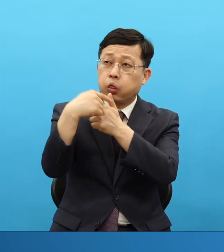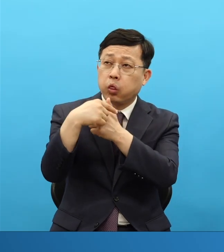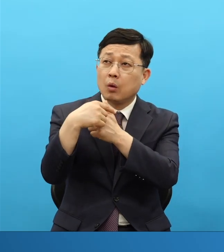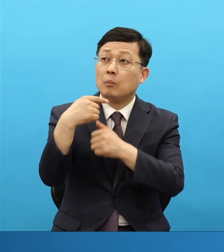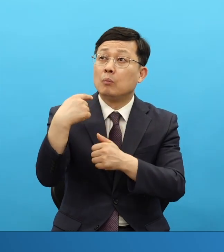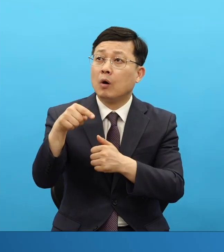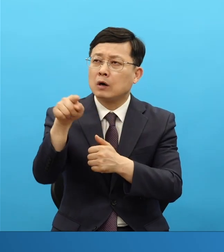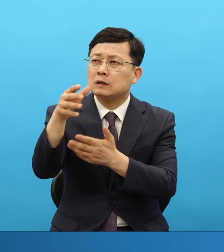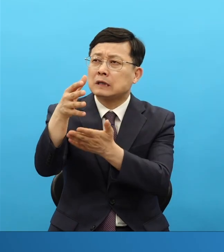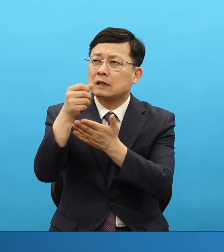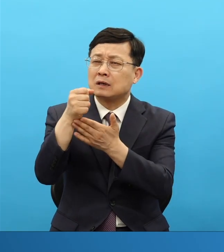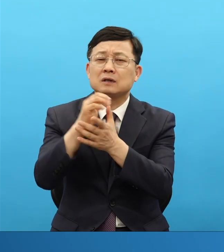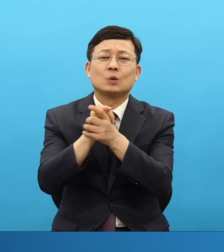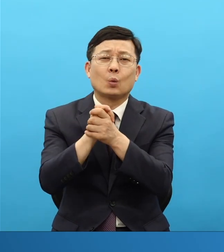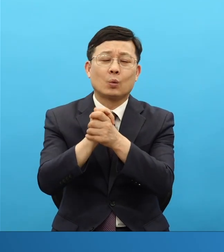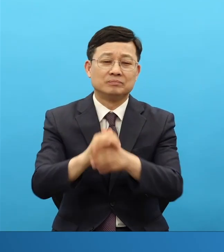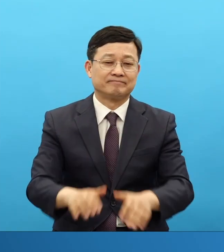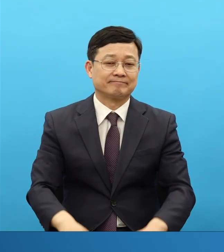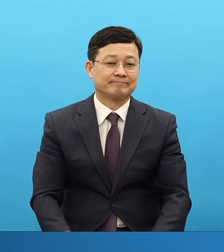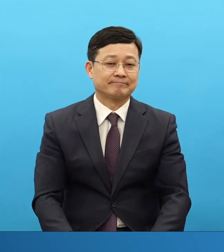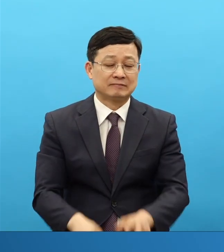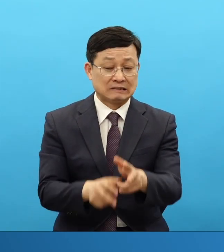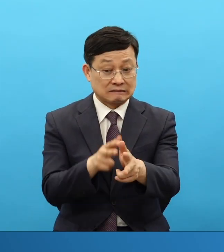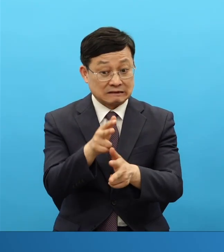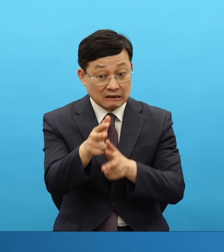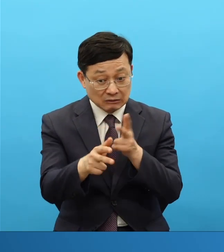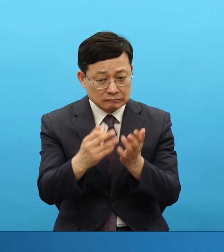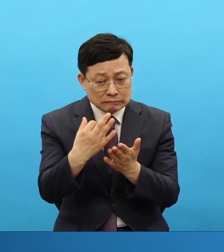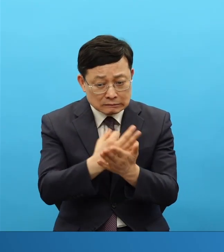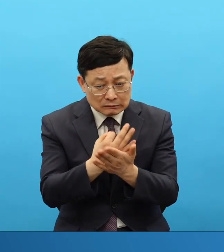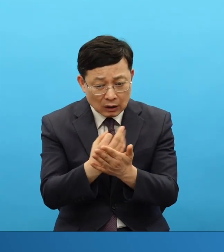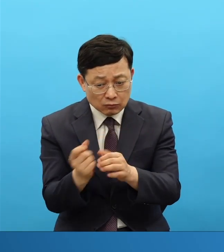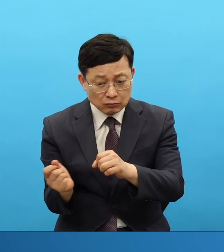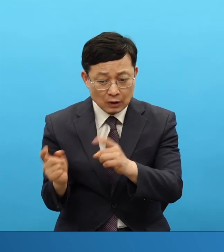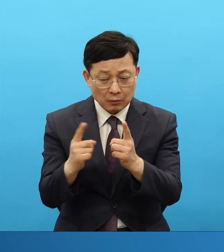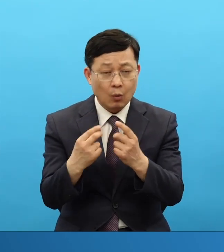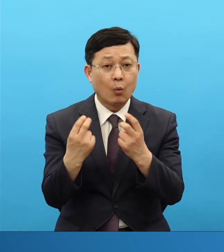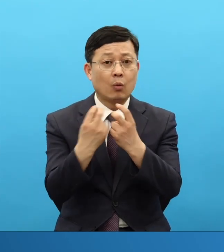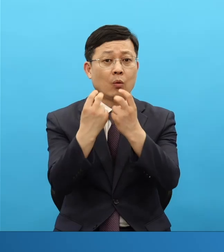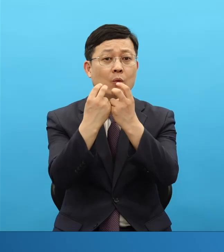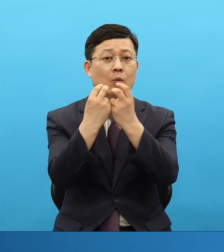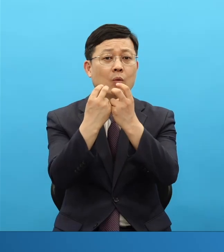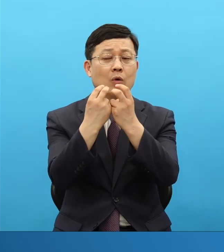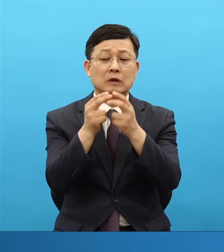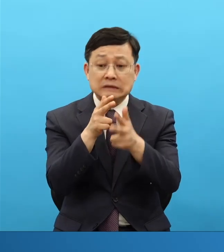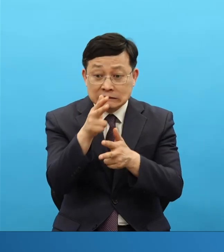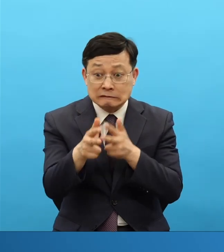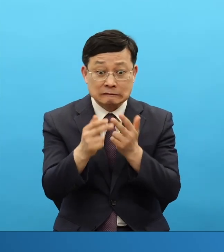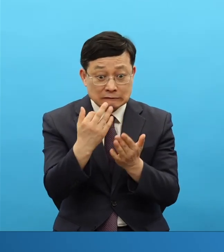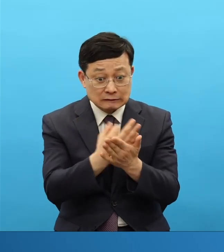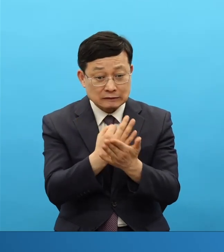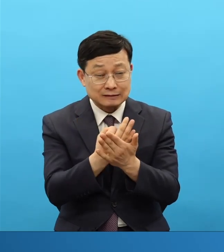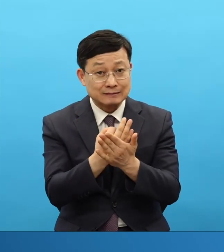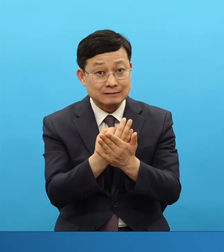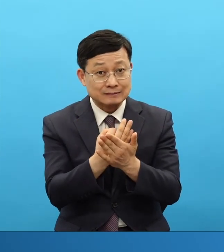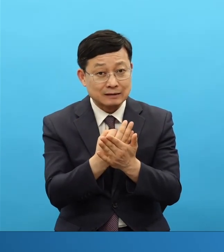여러분들은 이제는 산업을 살려야 되는데 Now you must save your businesses.